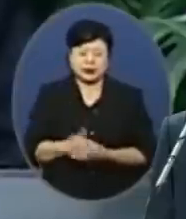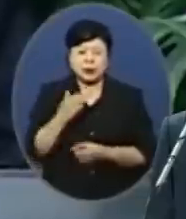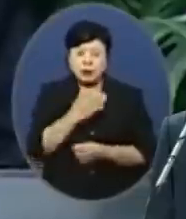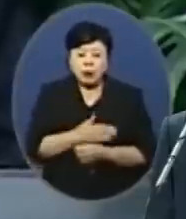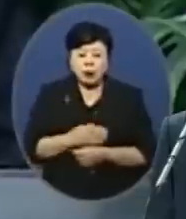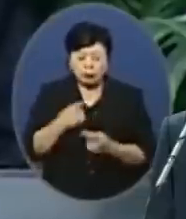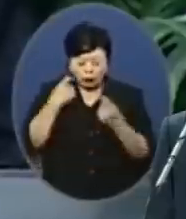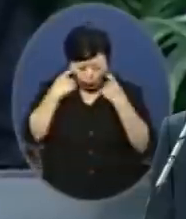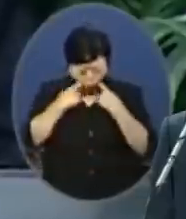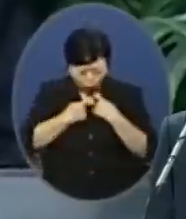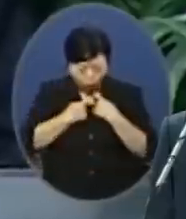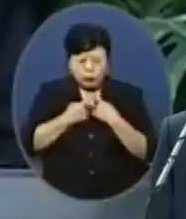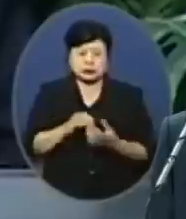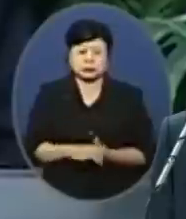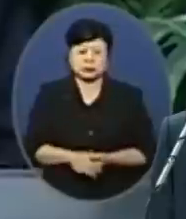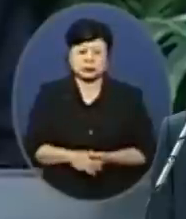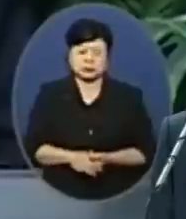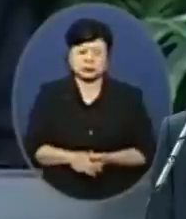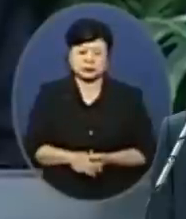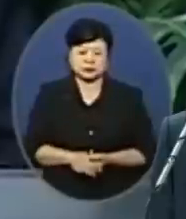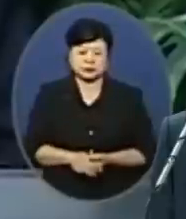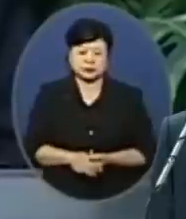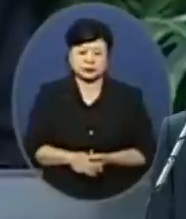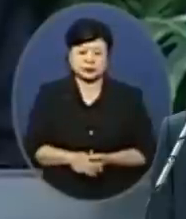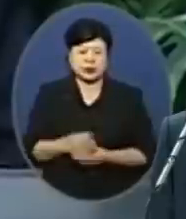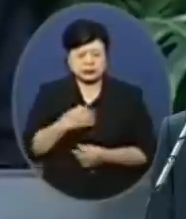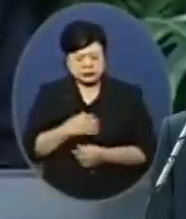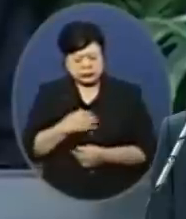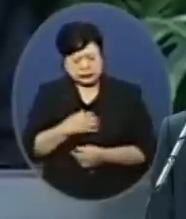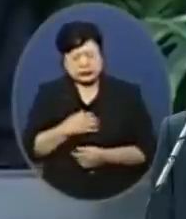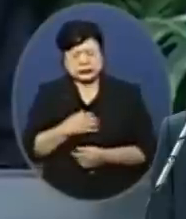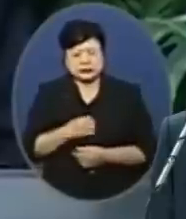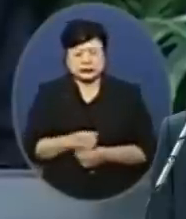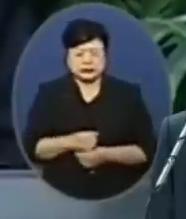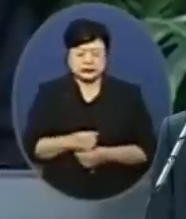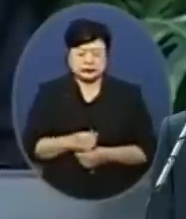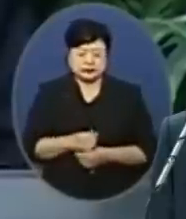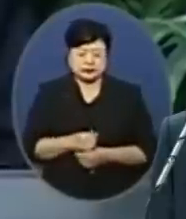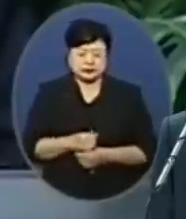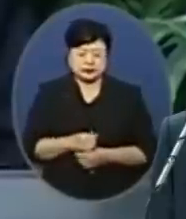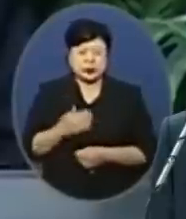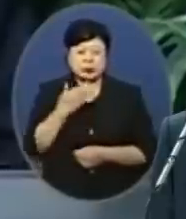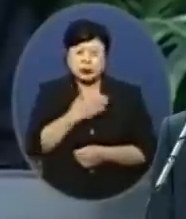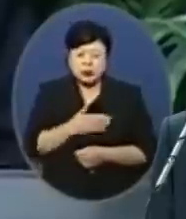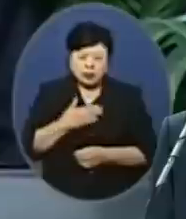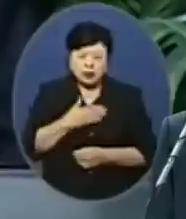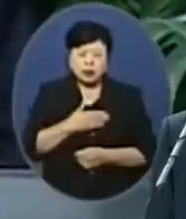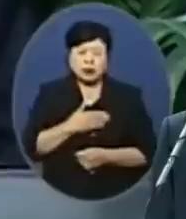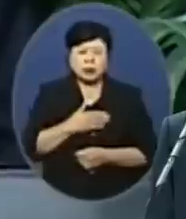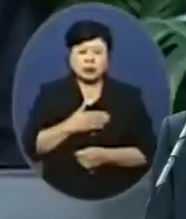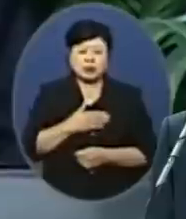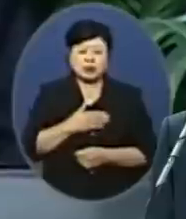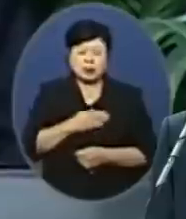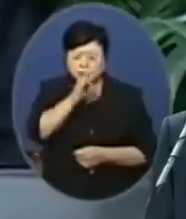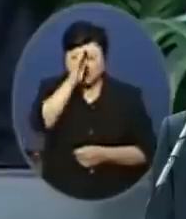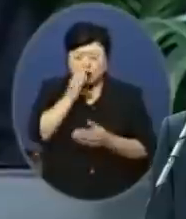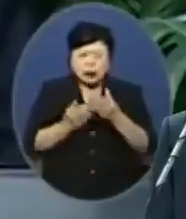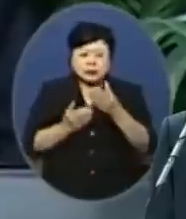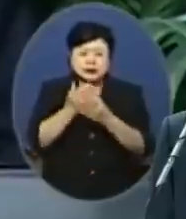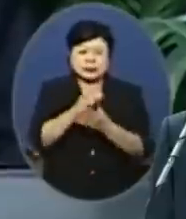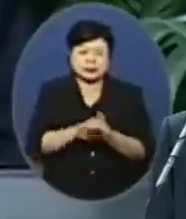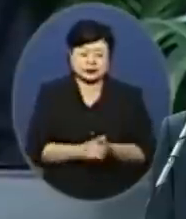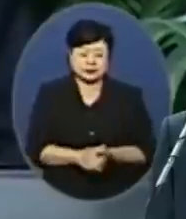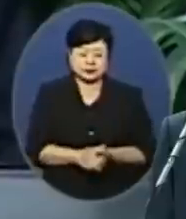몸을 가만히 내버려 둘 택이 없습니다. 근심을 걱정하면 몸에 형언할 수 없는 병이 들게 되는